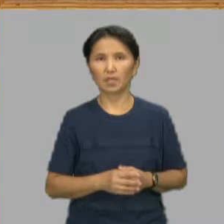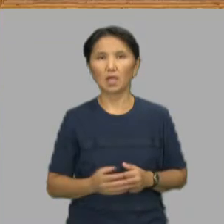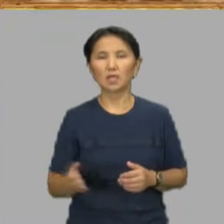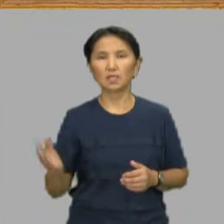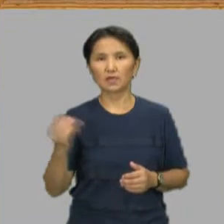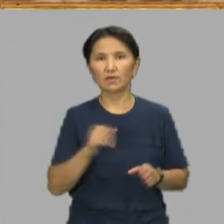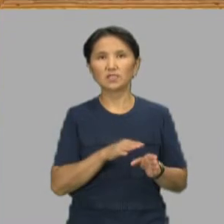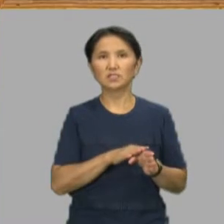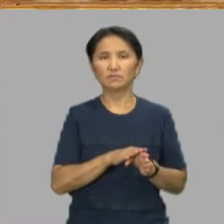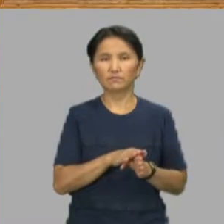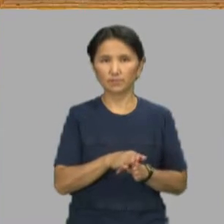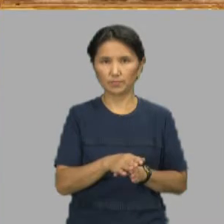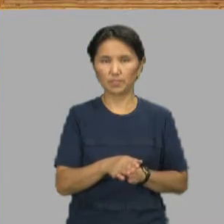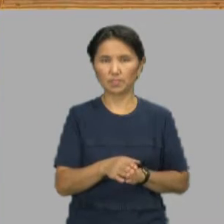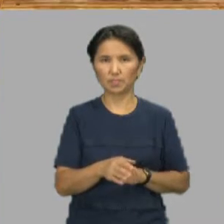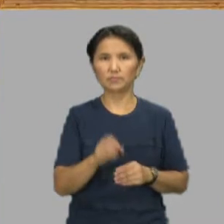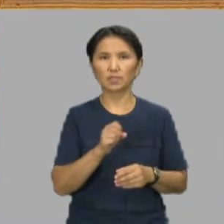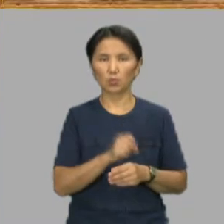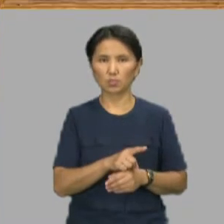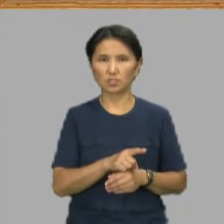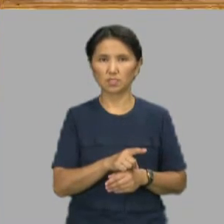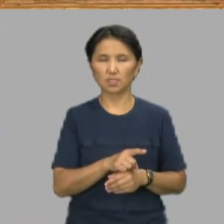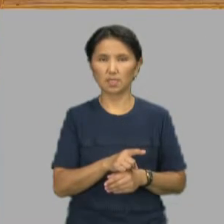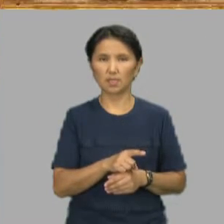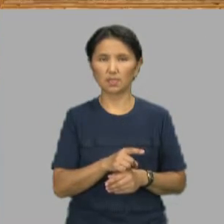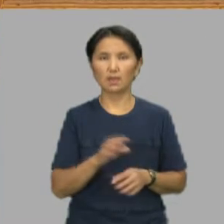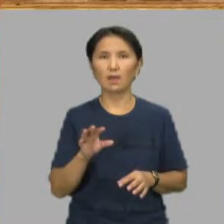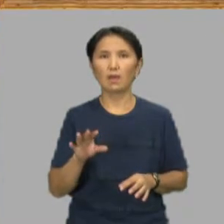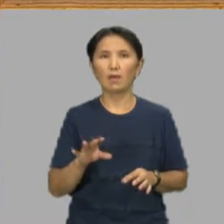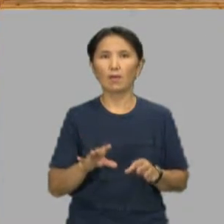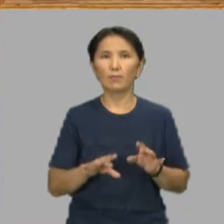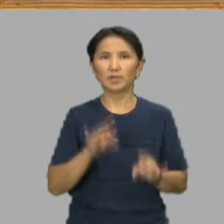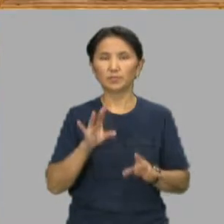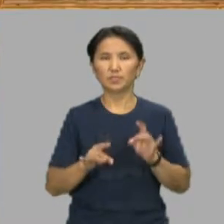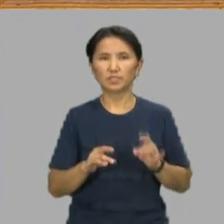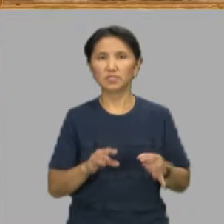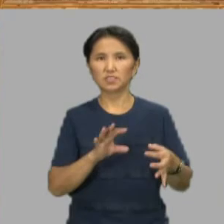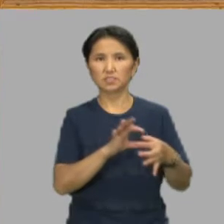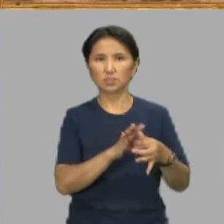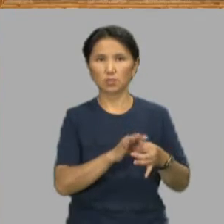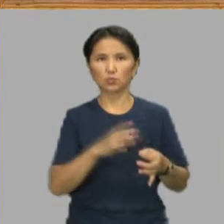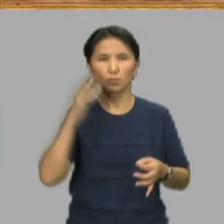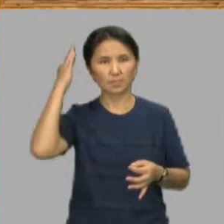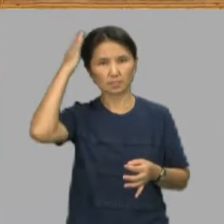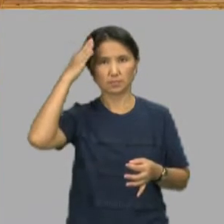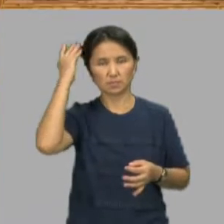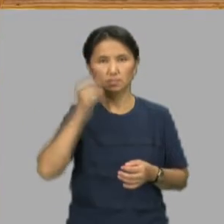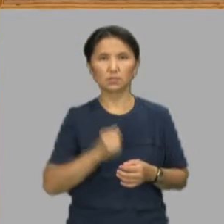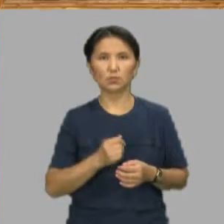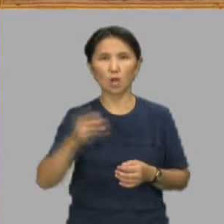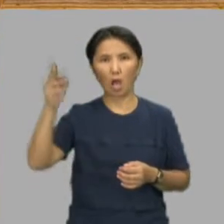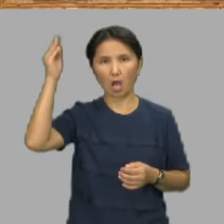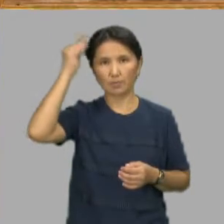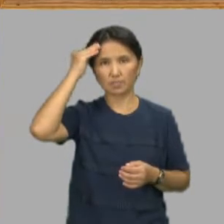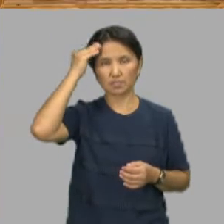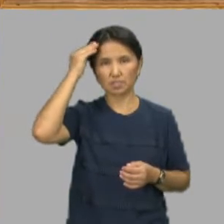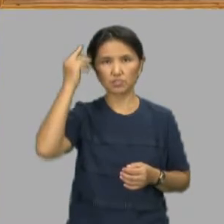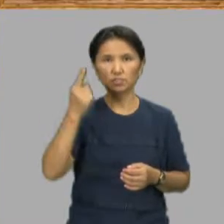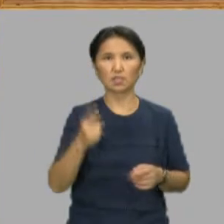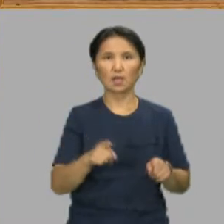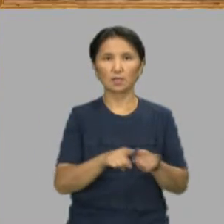Давайте выполним такое задание. Подберите союзы по смыслу.